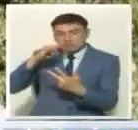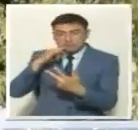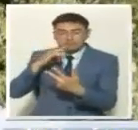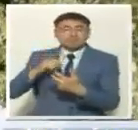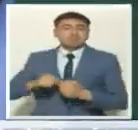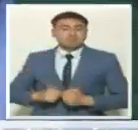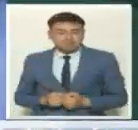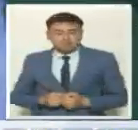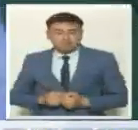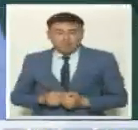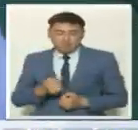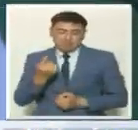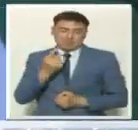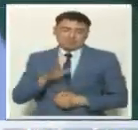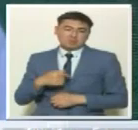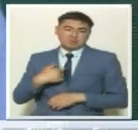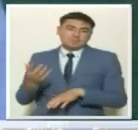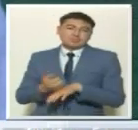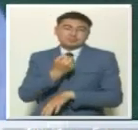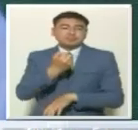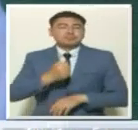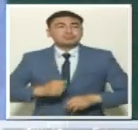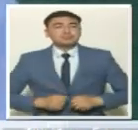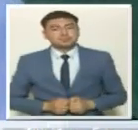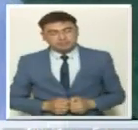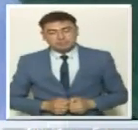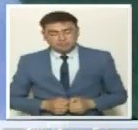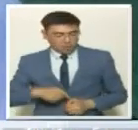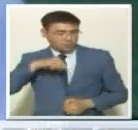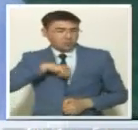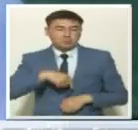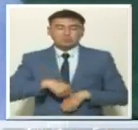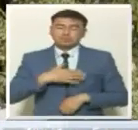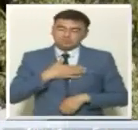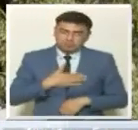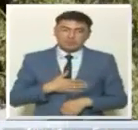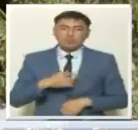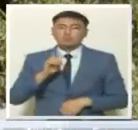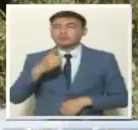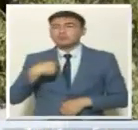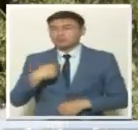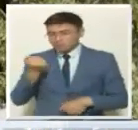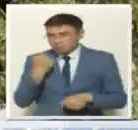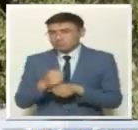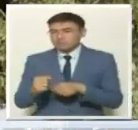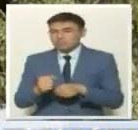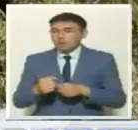получил первое место. Мне хорошо на душе, потому что я выиграл. Бои были очень сложными.